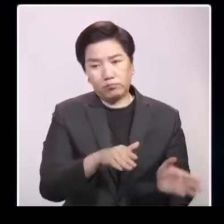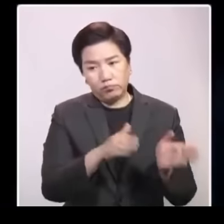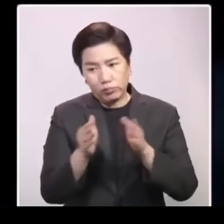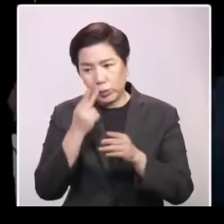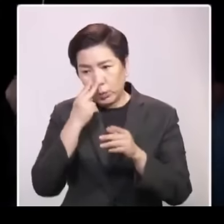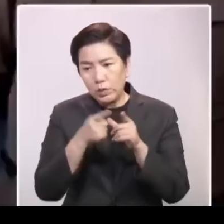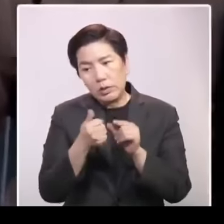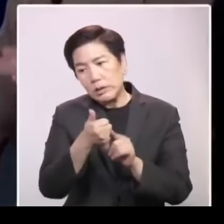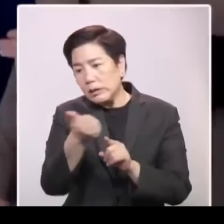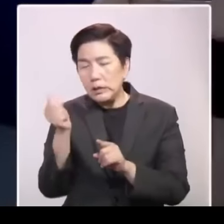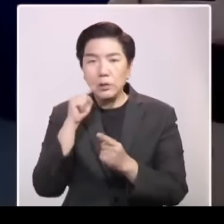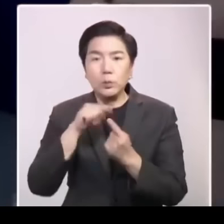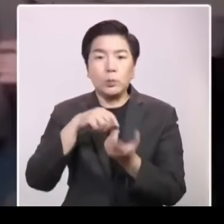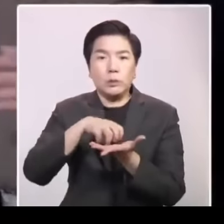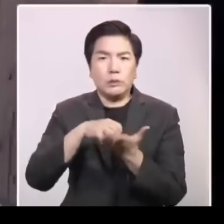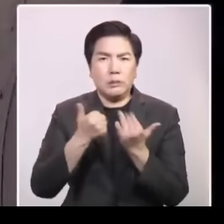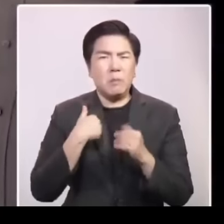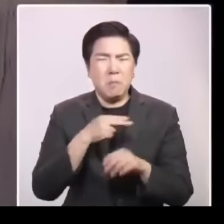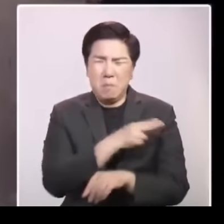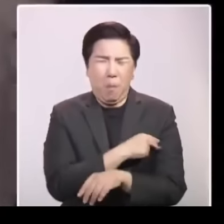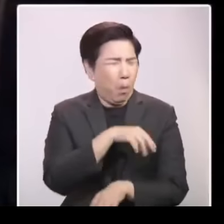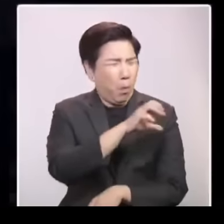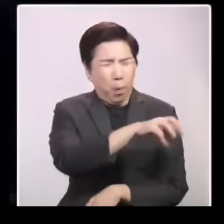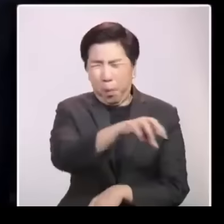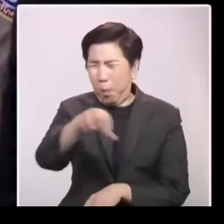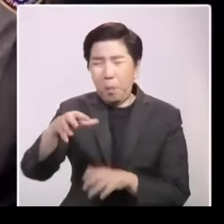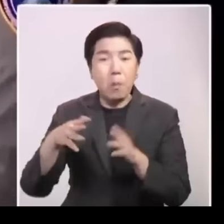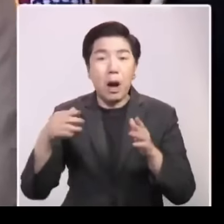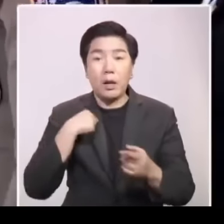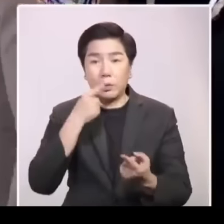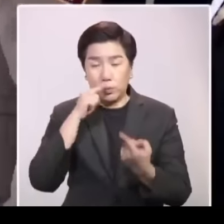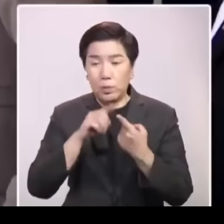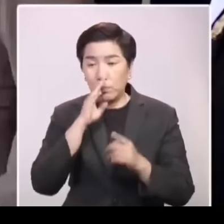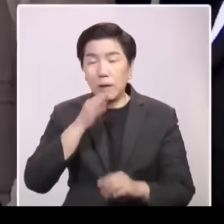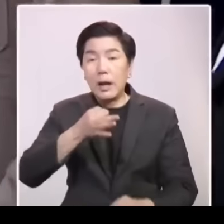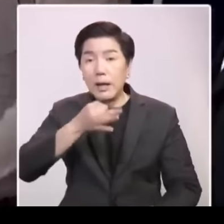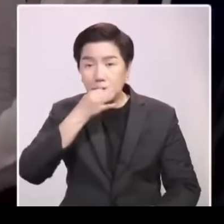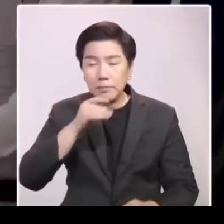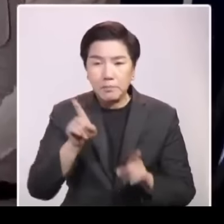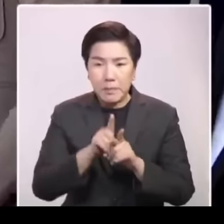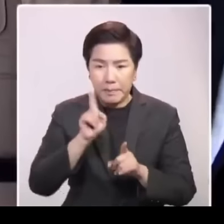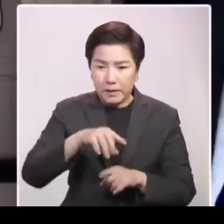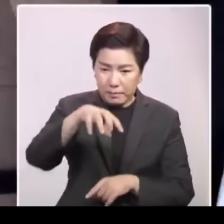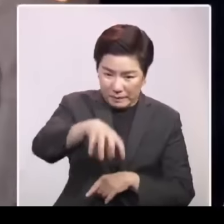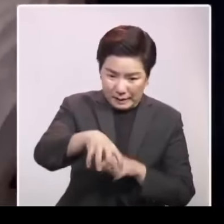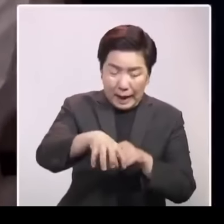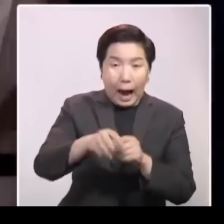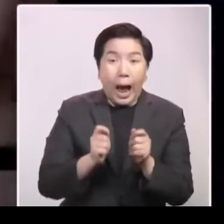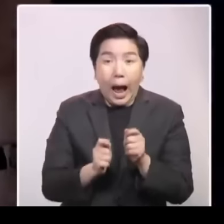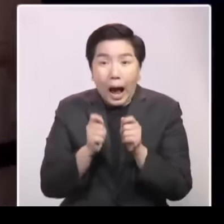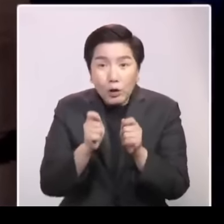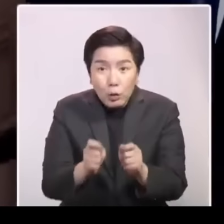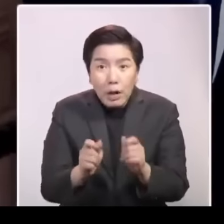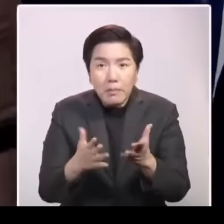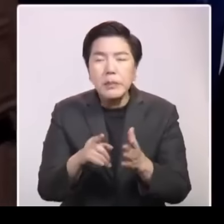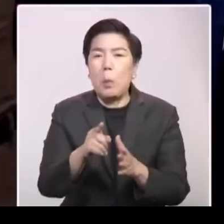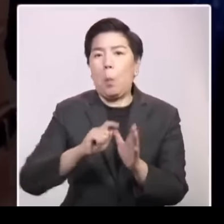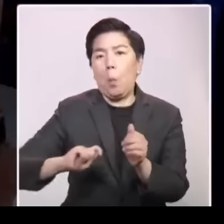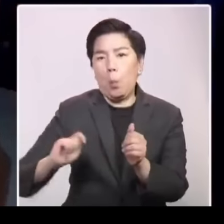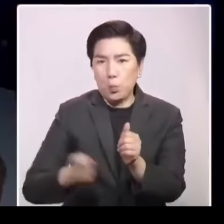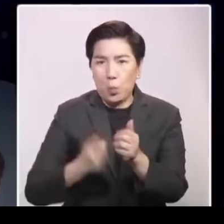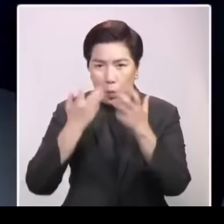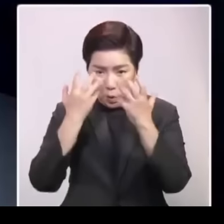กรณีอื่นได้ด้วยนะเพราะว่าเดี๋ยวนี้คลินิกค่อนข้างจะเยอะใช่ค่ะแล้วถ้าเกิดว่าไปประกอบวิชาชีพในสถานที่ที่ไม่ได้รับอนุญาตอันเนี้ยโทษก็จะหนักขึ้นอีกนะ